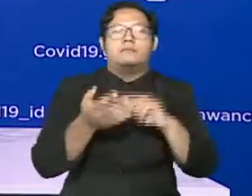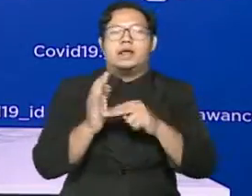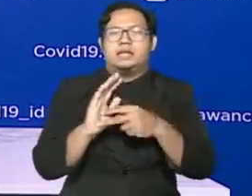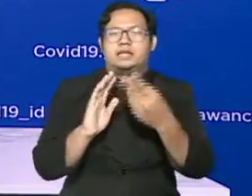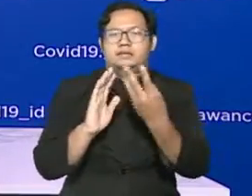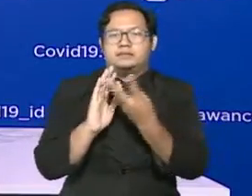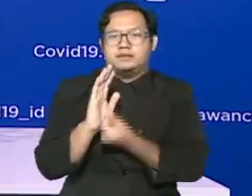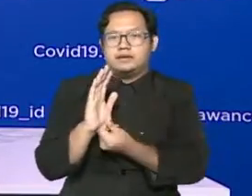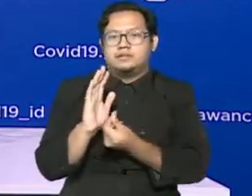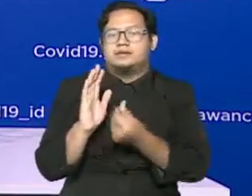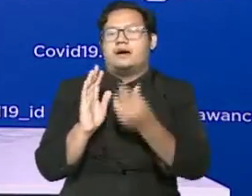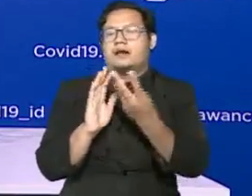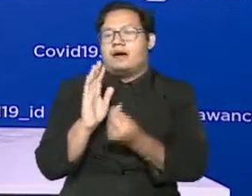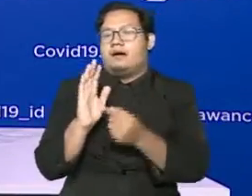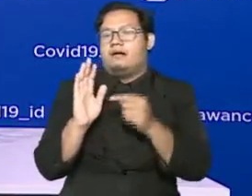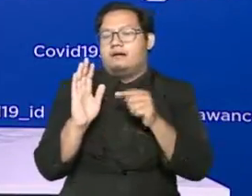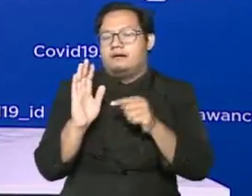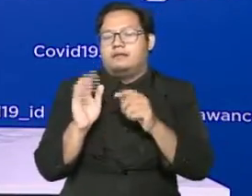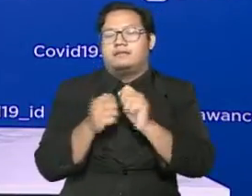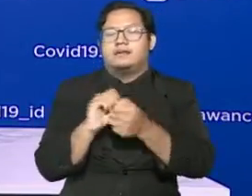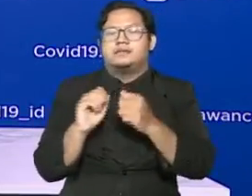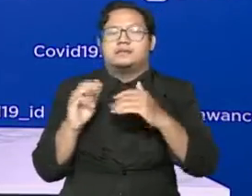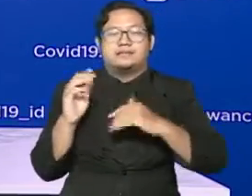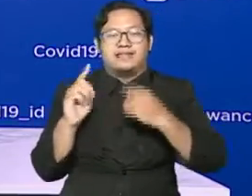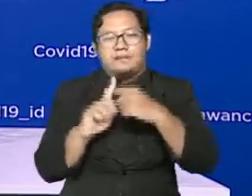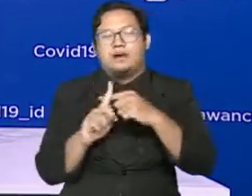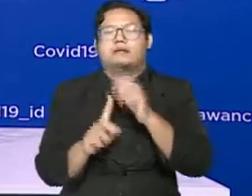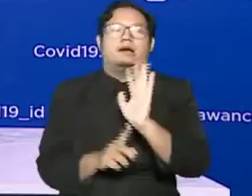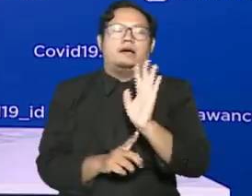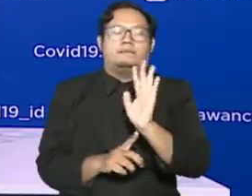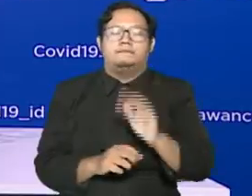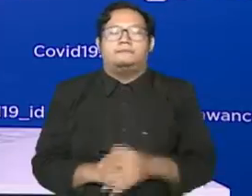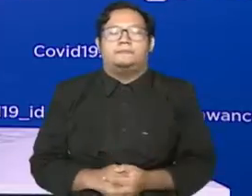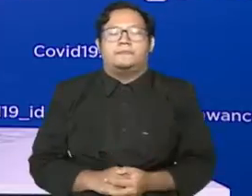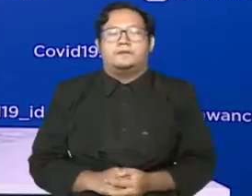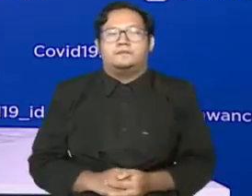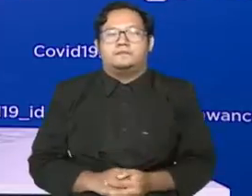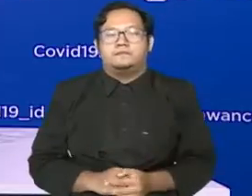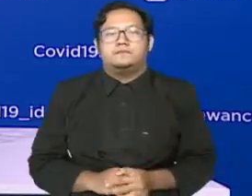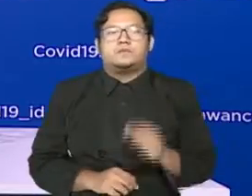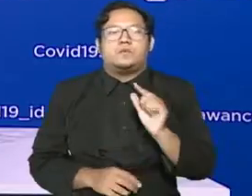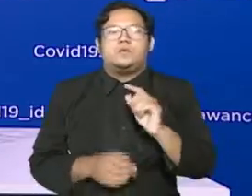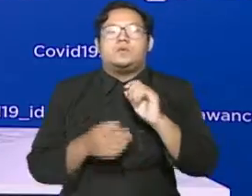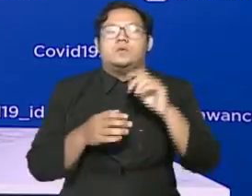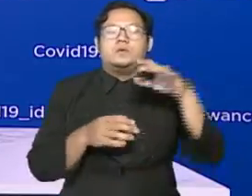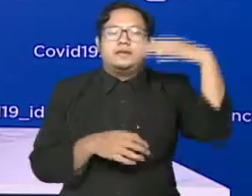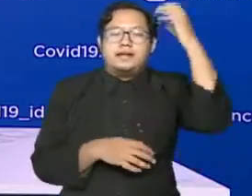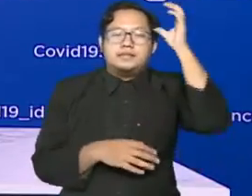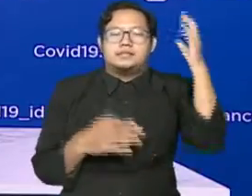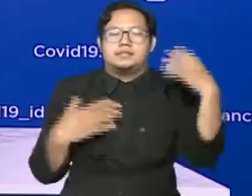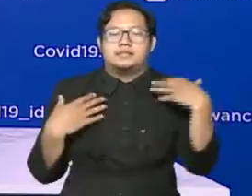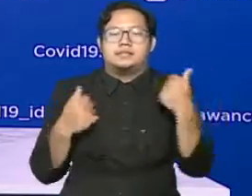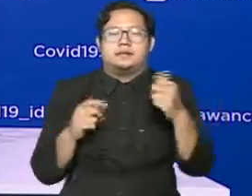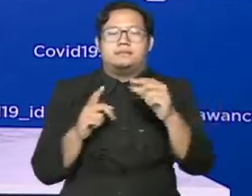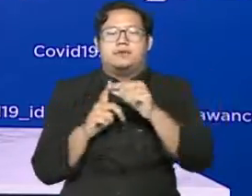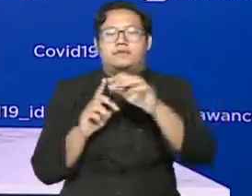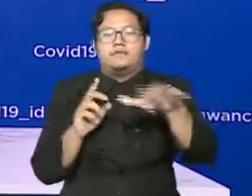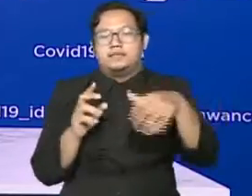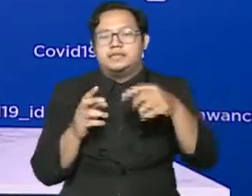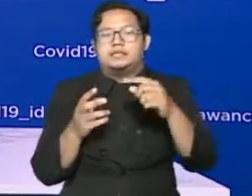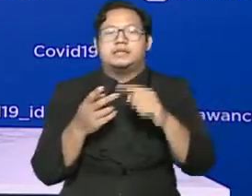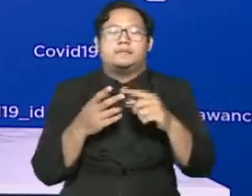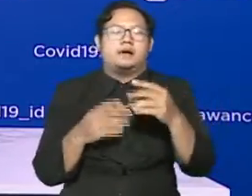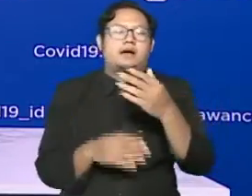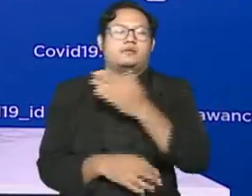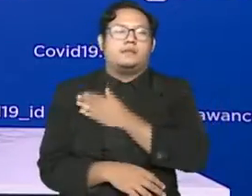PCR sebagai bentuk pengawasan Dinas Kesehatan daerah provinsi dan Dinas Kesehatan daerah kabupaten kota